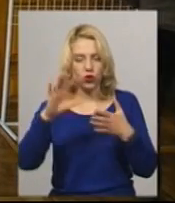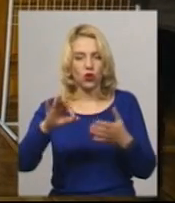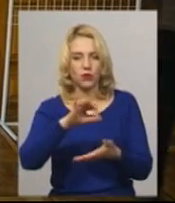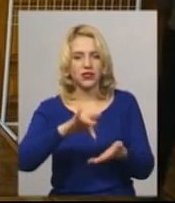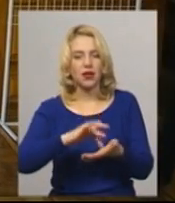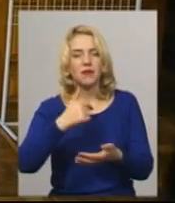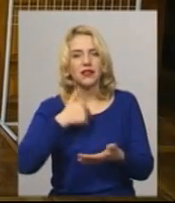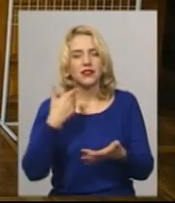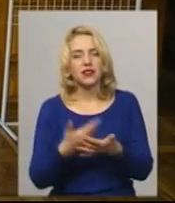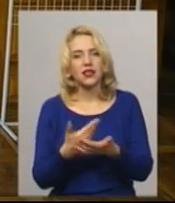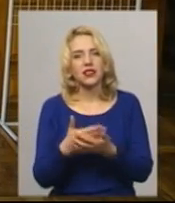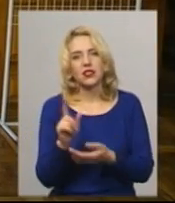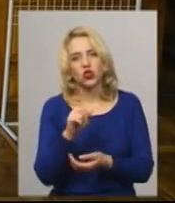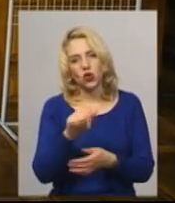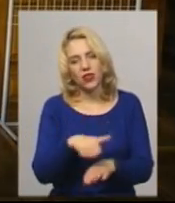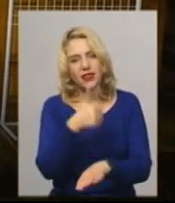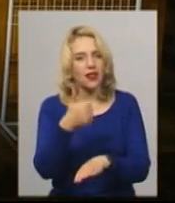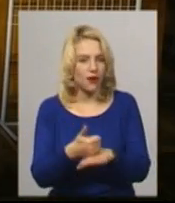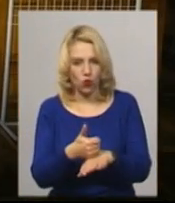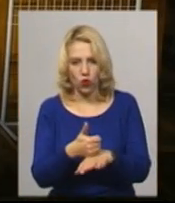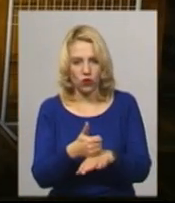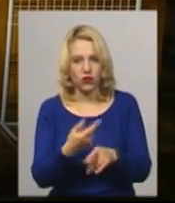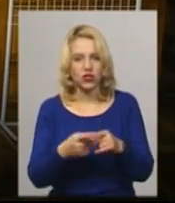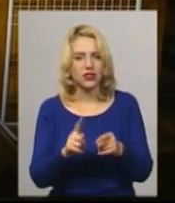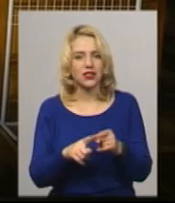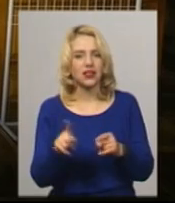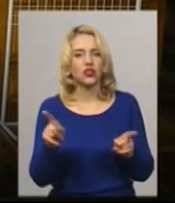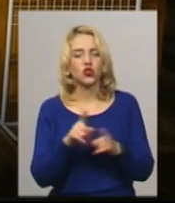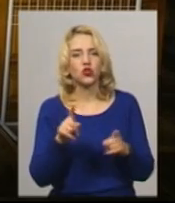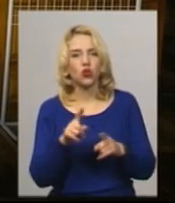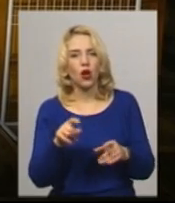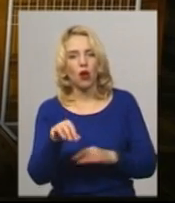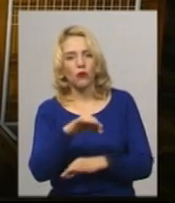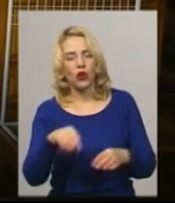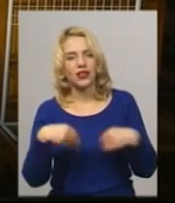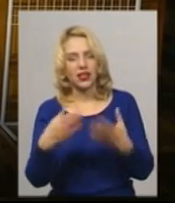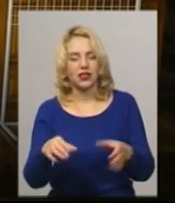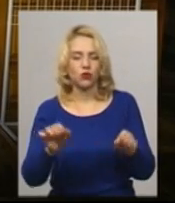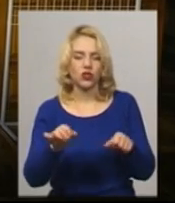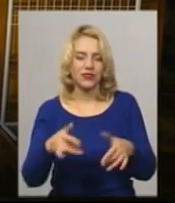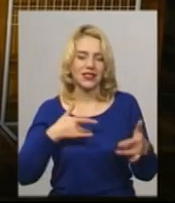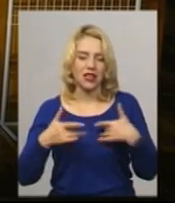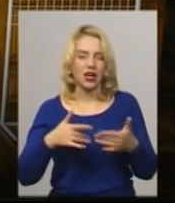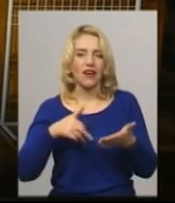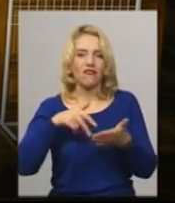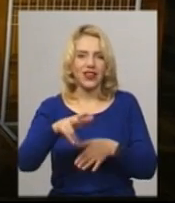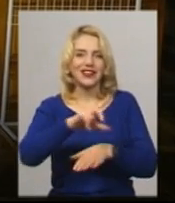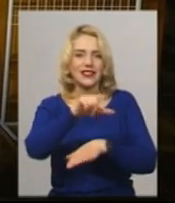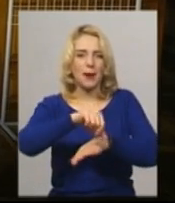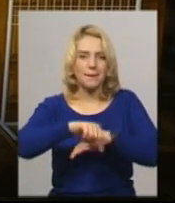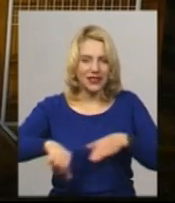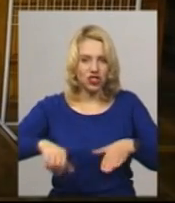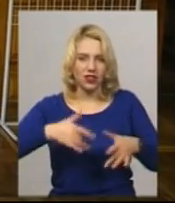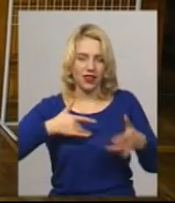що найголовніше – це те, що цей проєкт дає можливість театру вийти за межі театру. Тобто те,